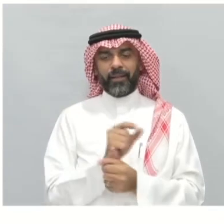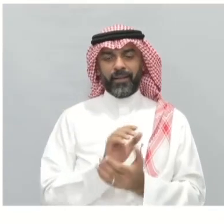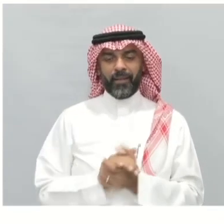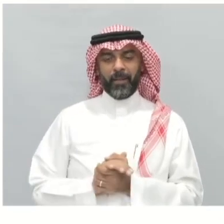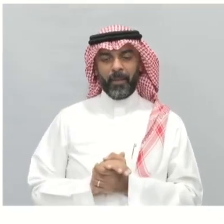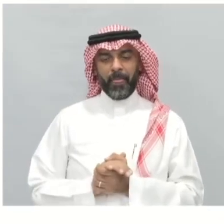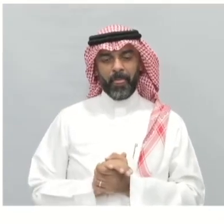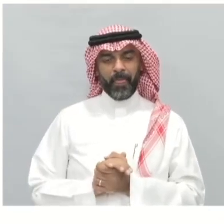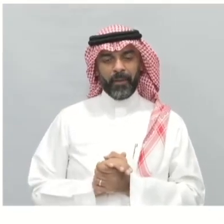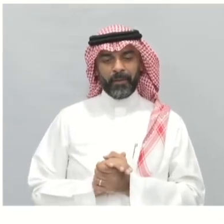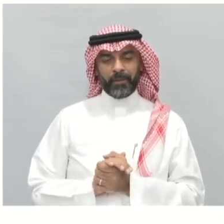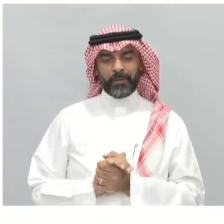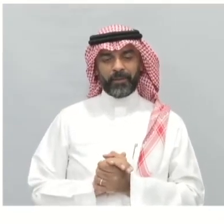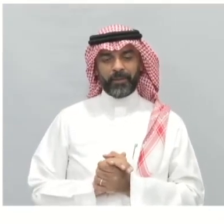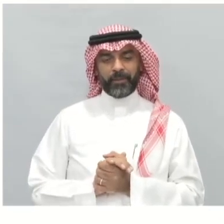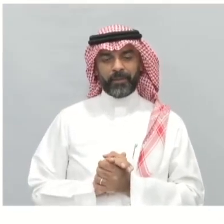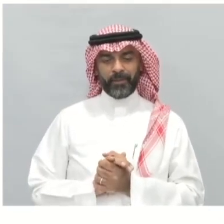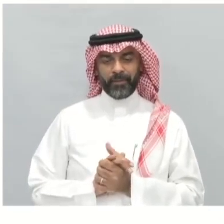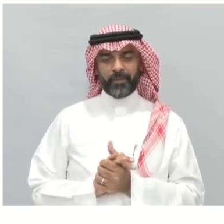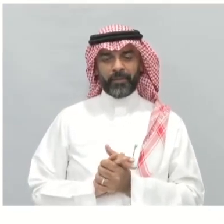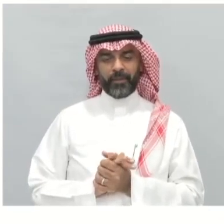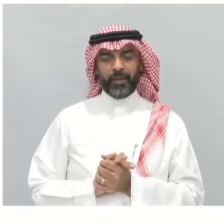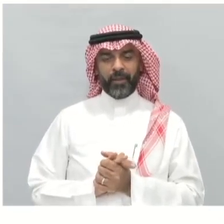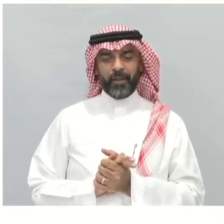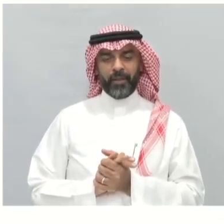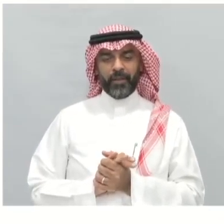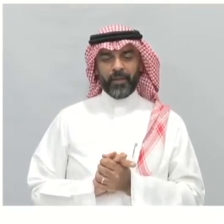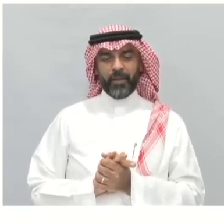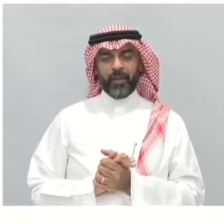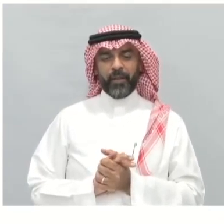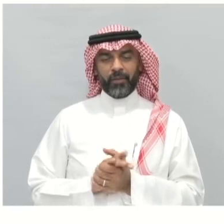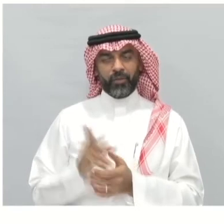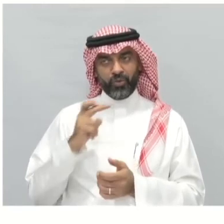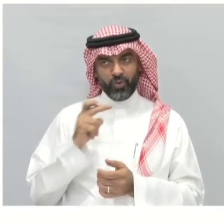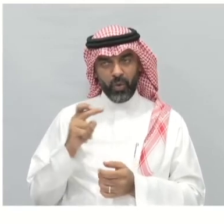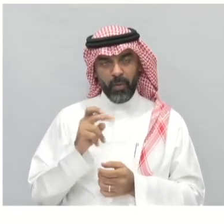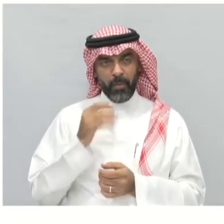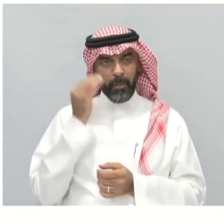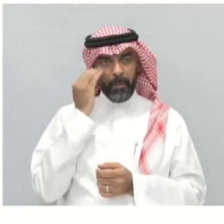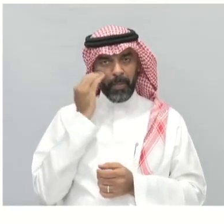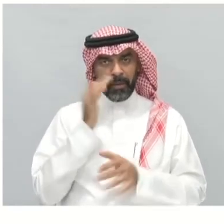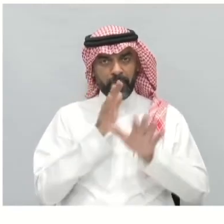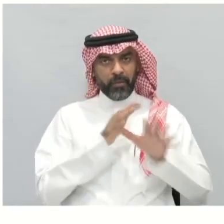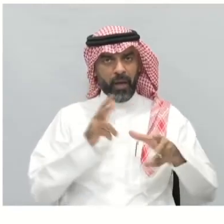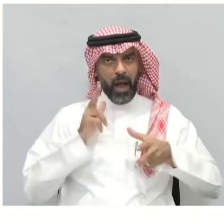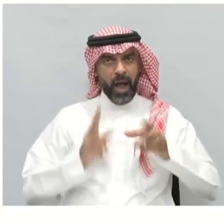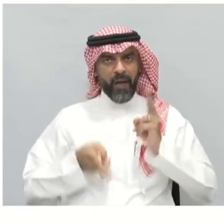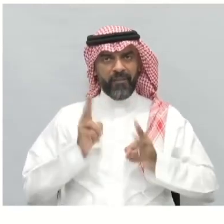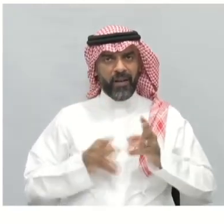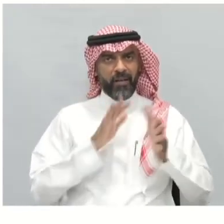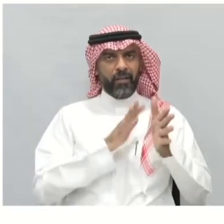فتحقق الان طبعا اذا همم التي بقينا في الحفل حتى نهايته هم